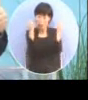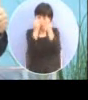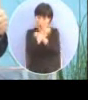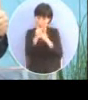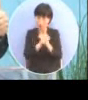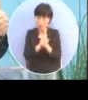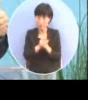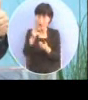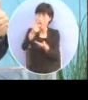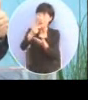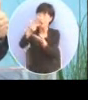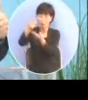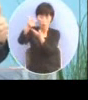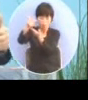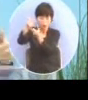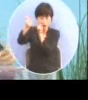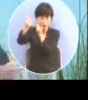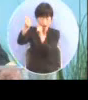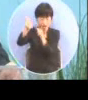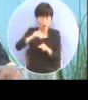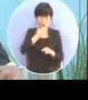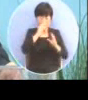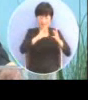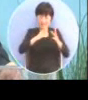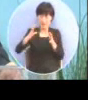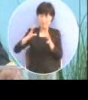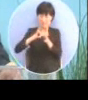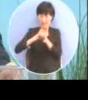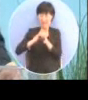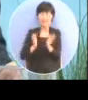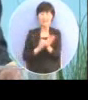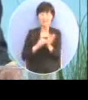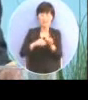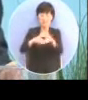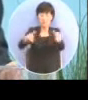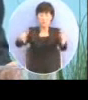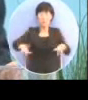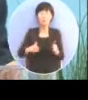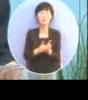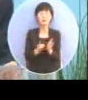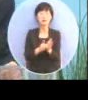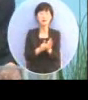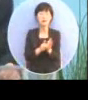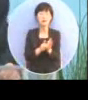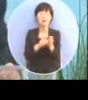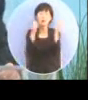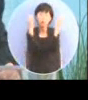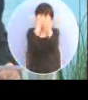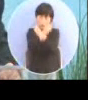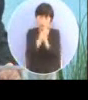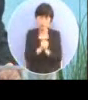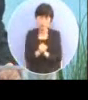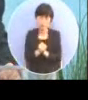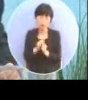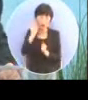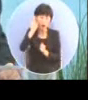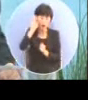Họ không biết dường nào đây, có nghĩa họ nói rằng Đức Giê-hô-va là thần của dân Israel. Ôsil Mê-si-a는 이스라엘 나라를